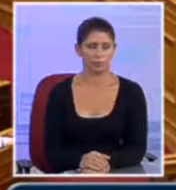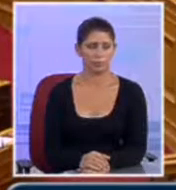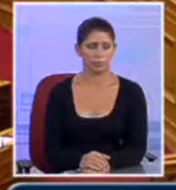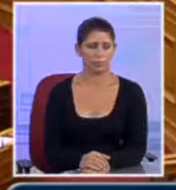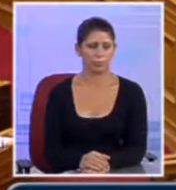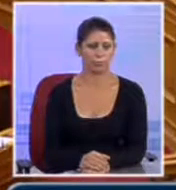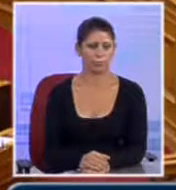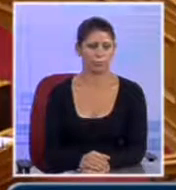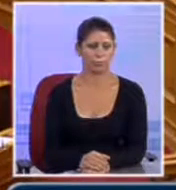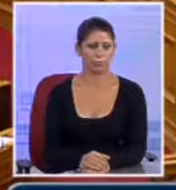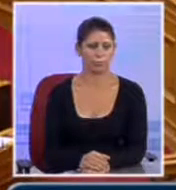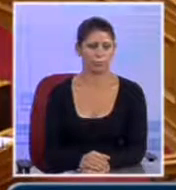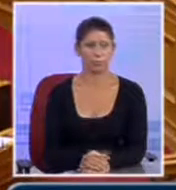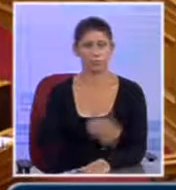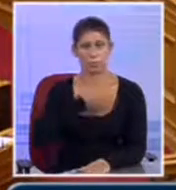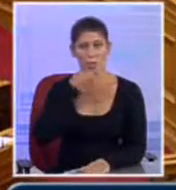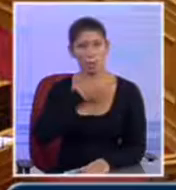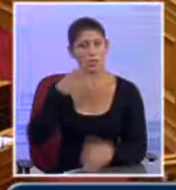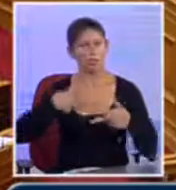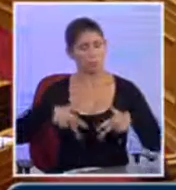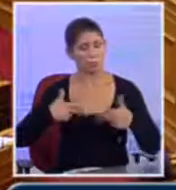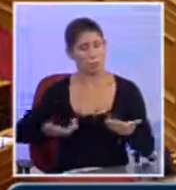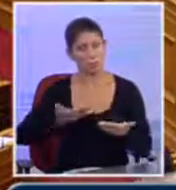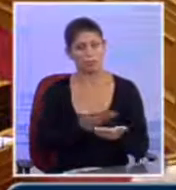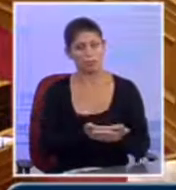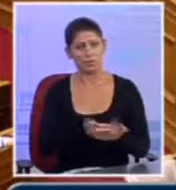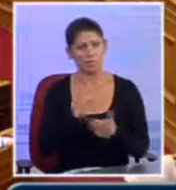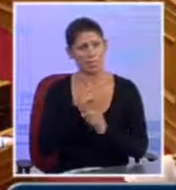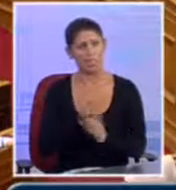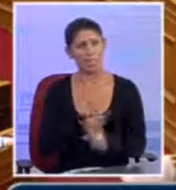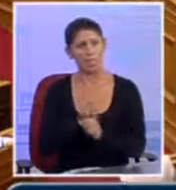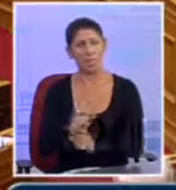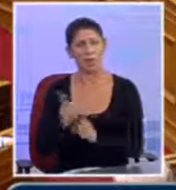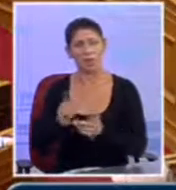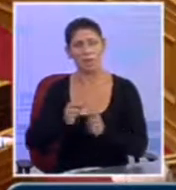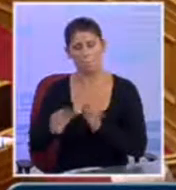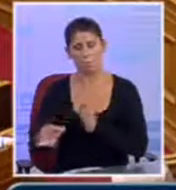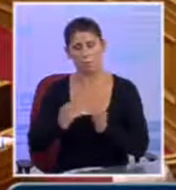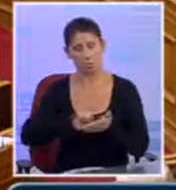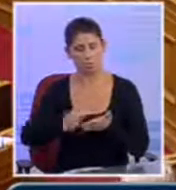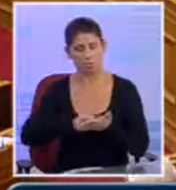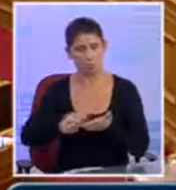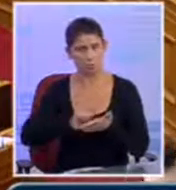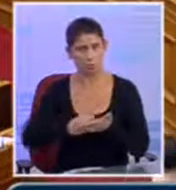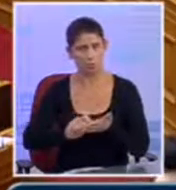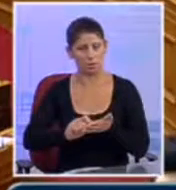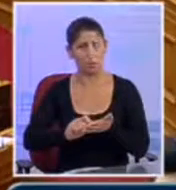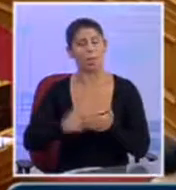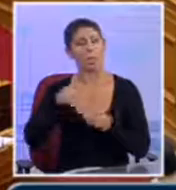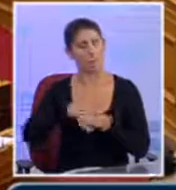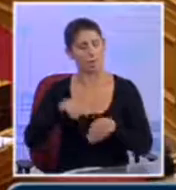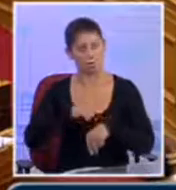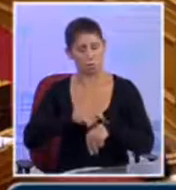Ναι, να κατατίθενται οι ομιλίες των Υπουργών με τα συγκεκριμένα μέτρα στα πρακτικά εντός του